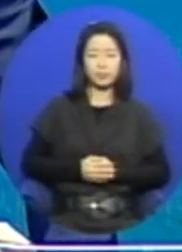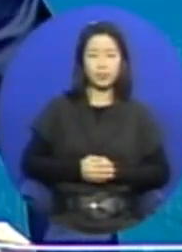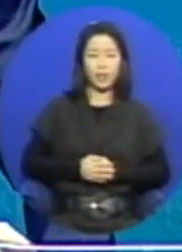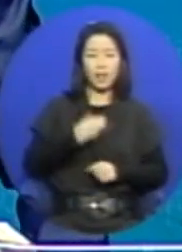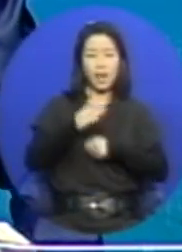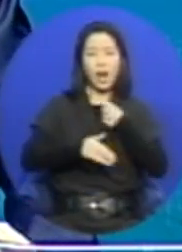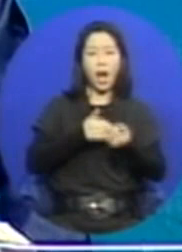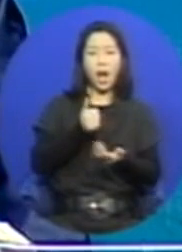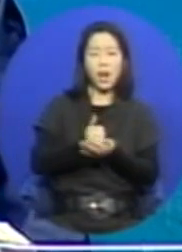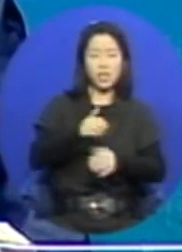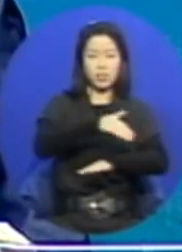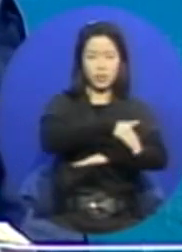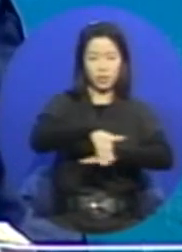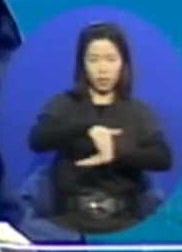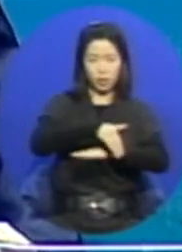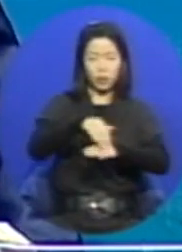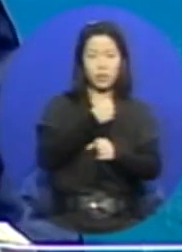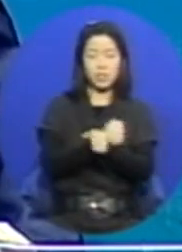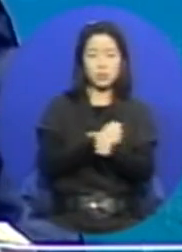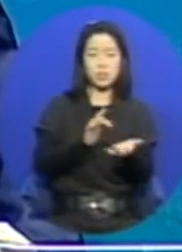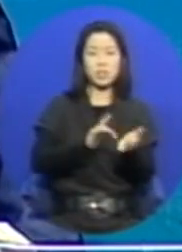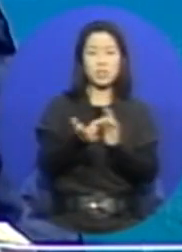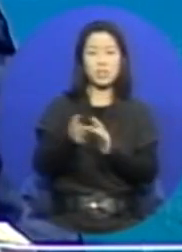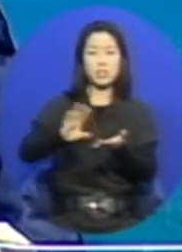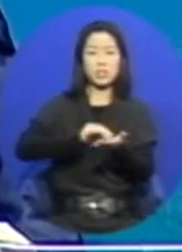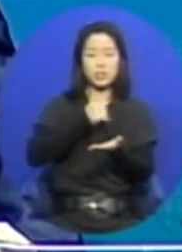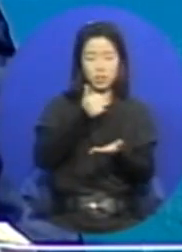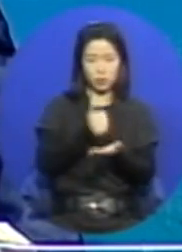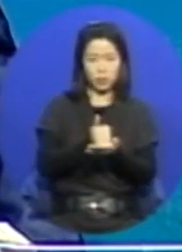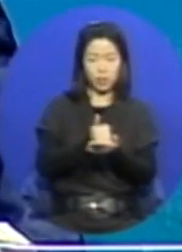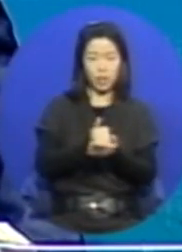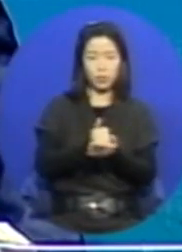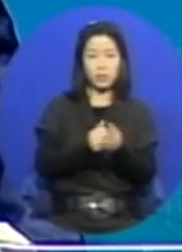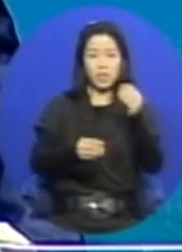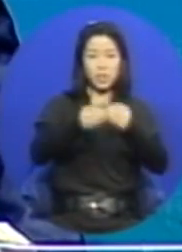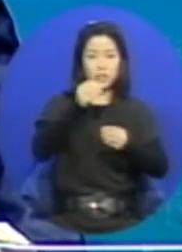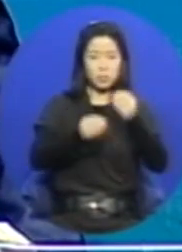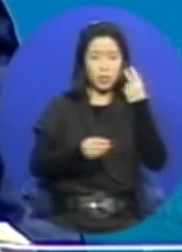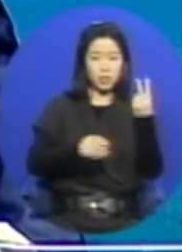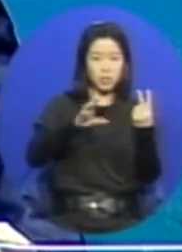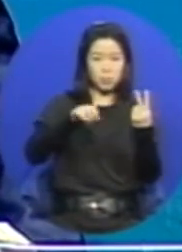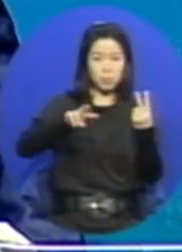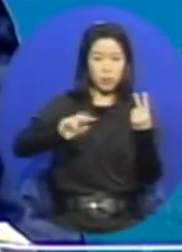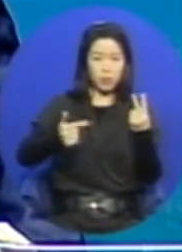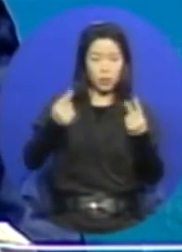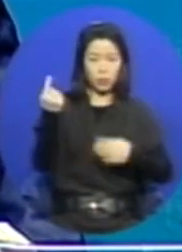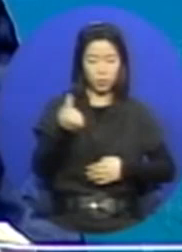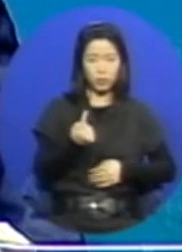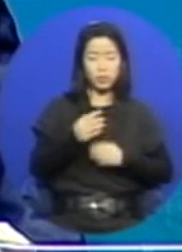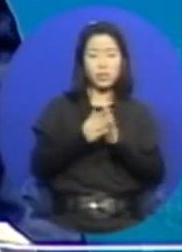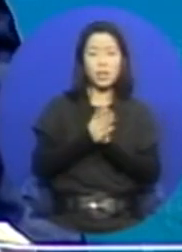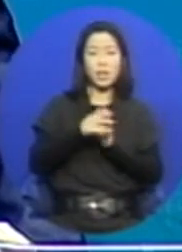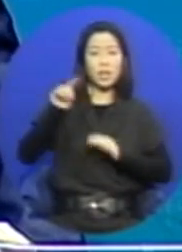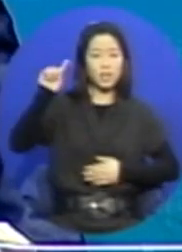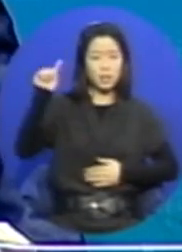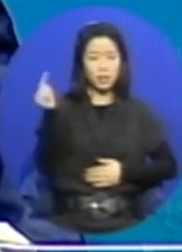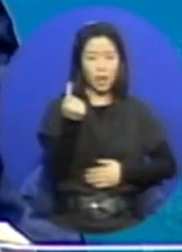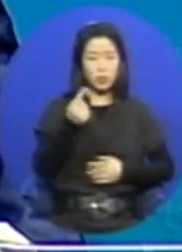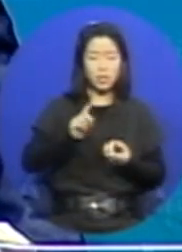하나님의 계획하시면 예수 그리스도인데 오늘 시편 2편에 나오는 이 다윗을 향한 이 모든